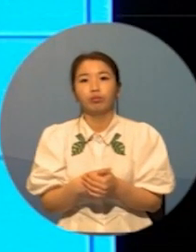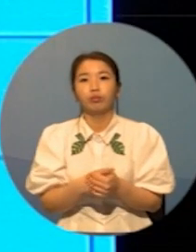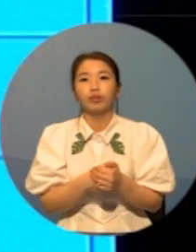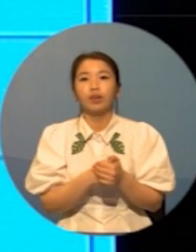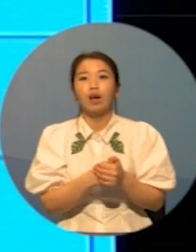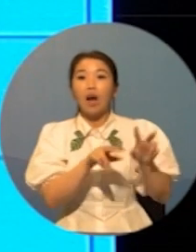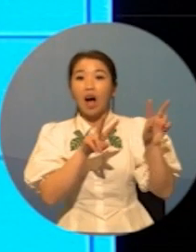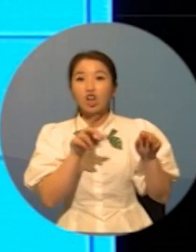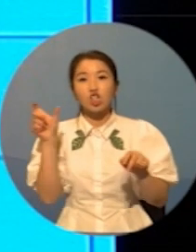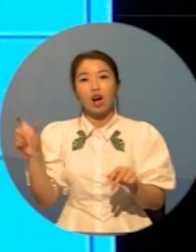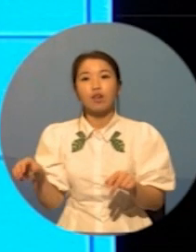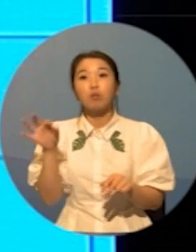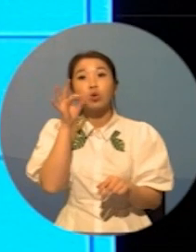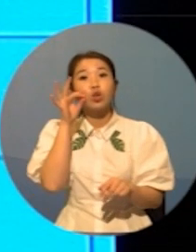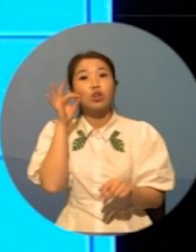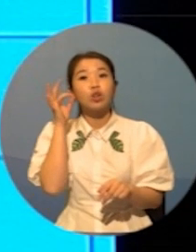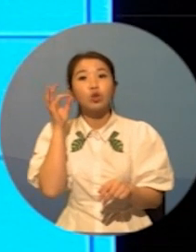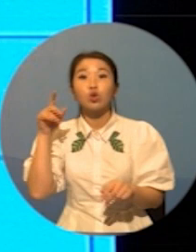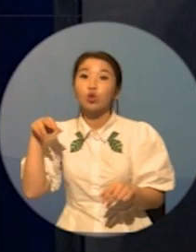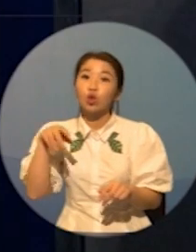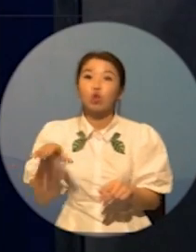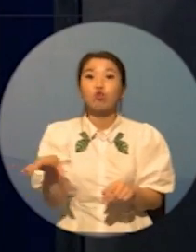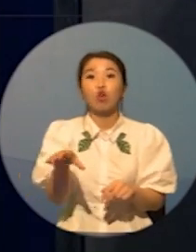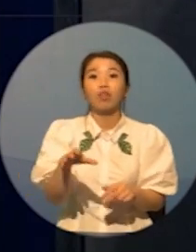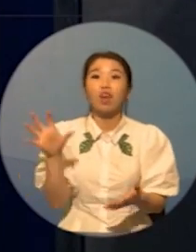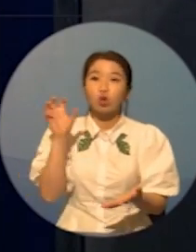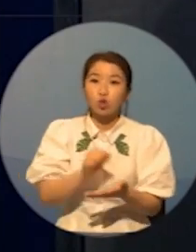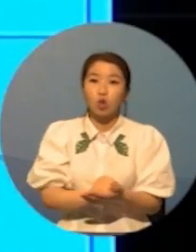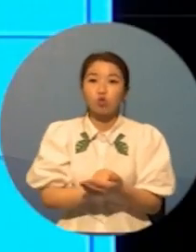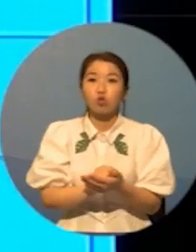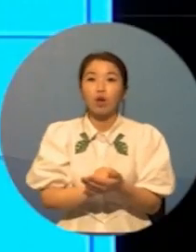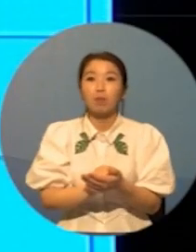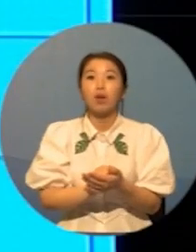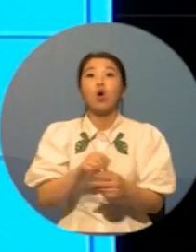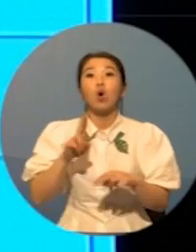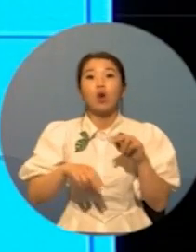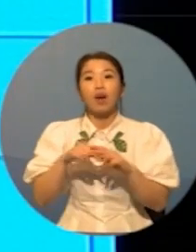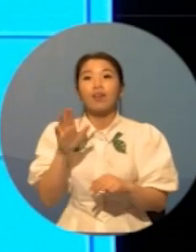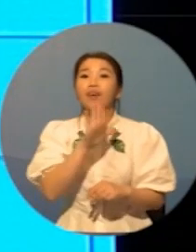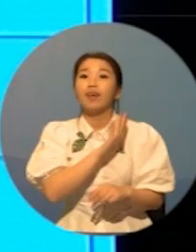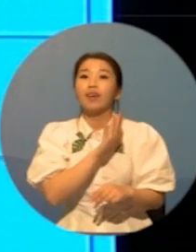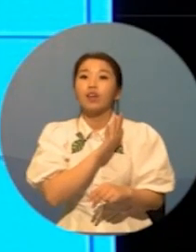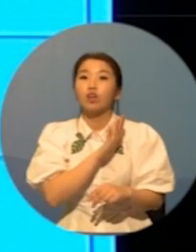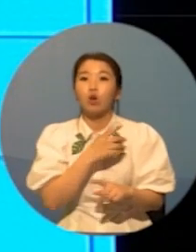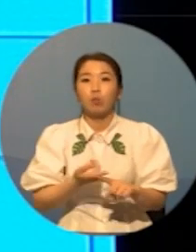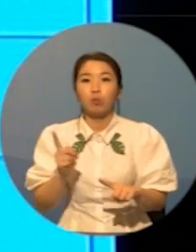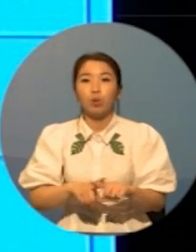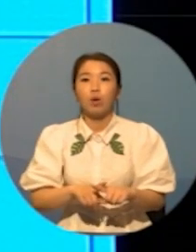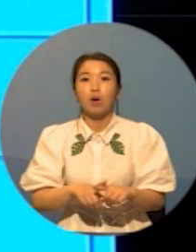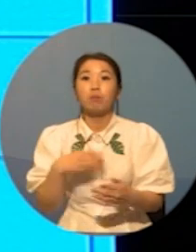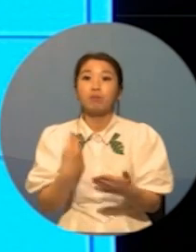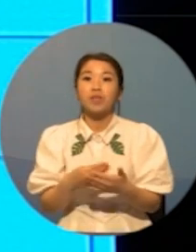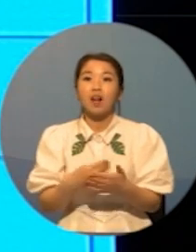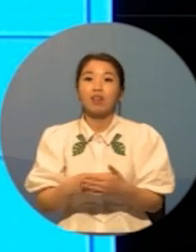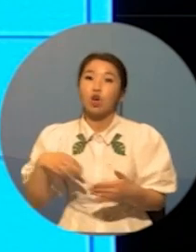Аңшы адамлар түлкінің жүрер жолына қақпан құрады екен сөзіндегі жүрер сөзі бұл келбетлік фейлге мысал